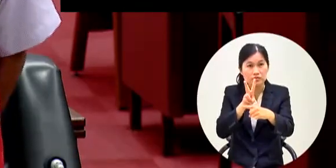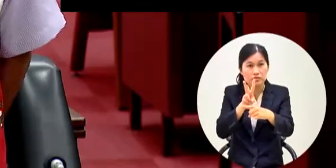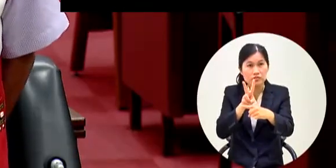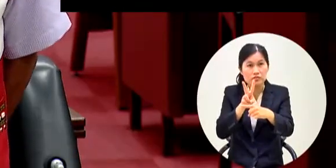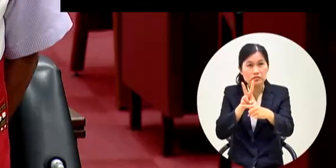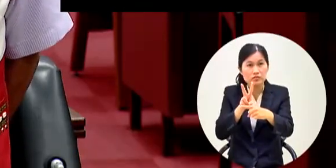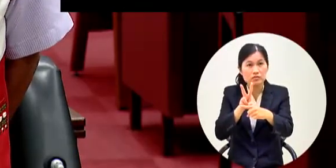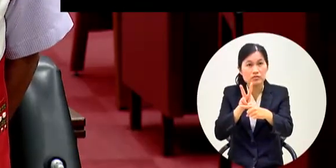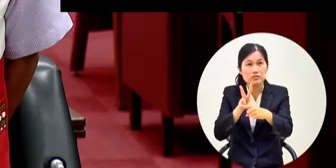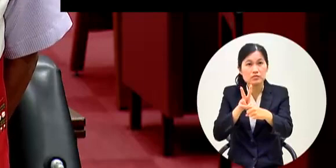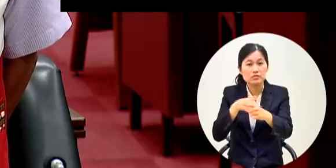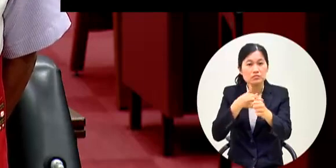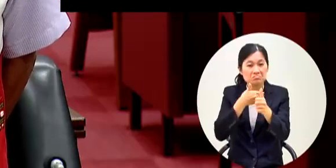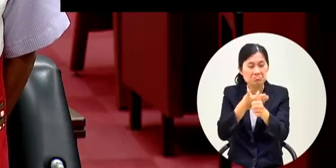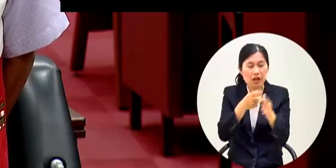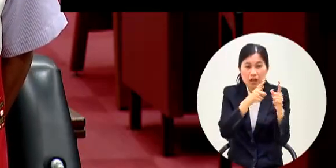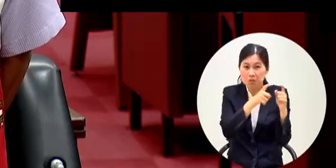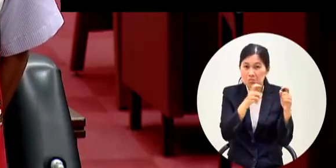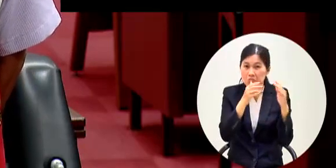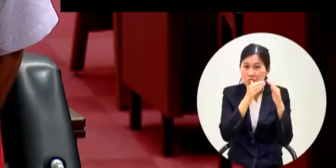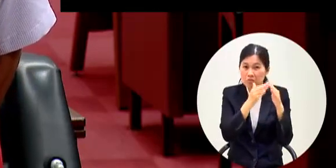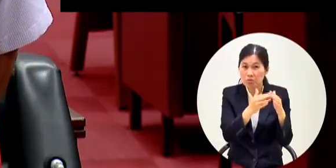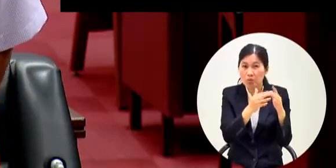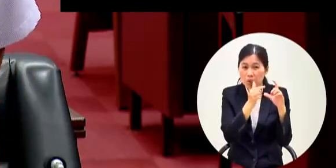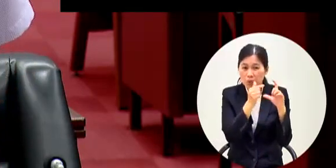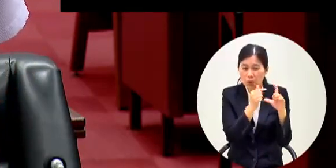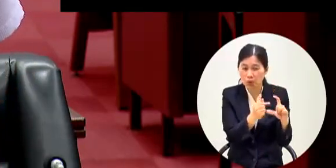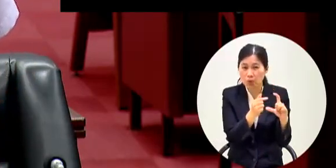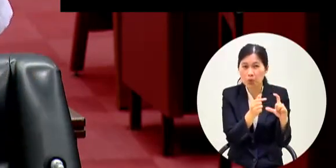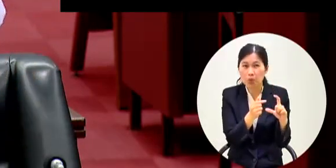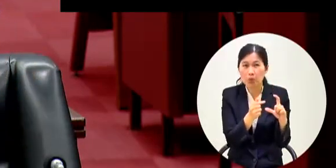2%，让都会区的建设，